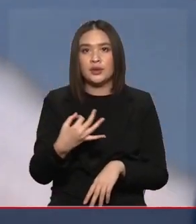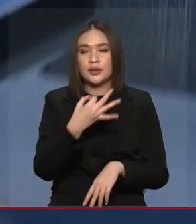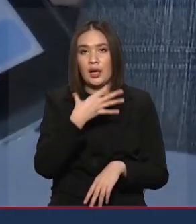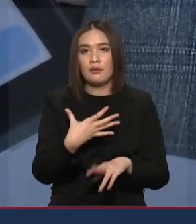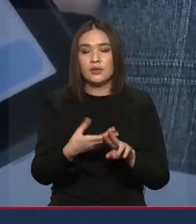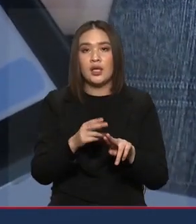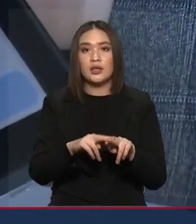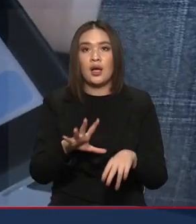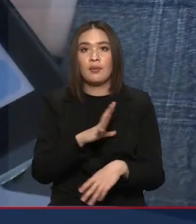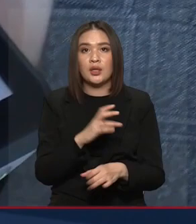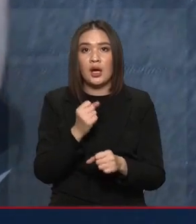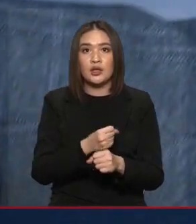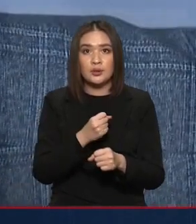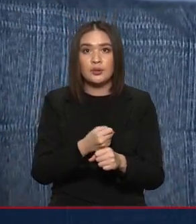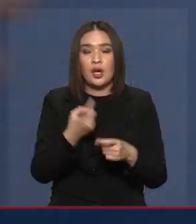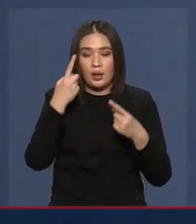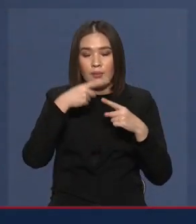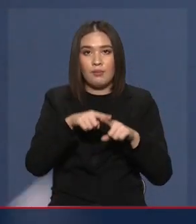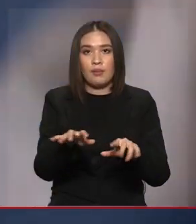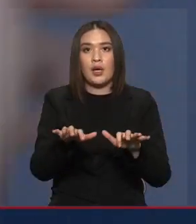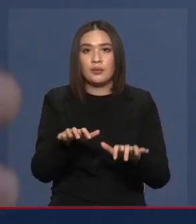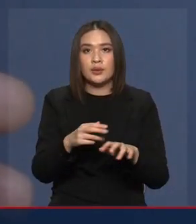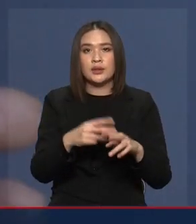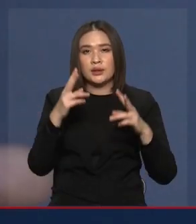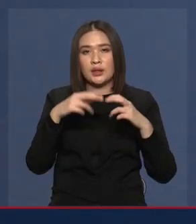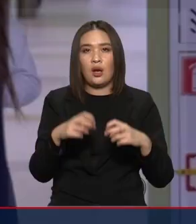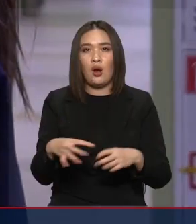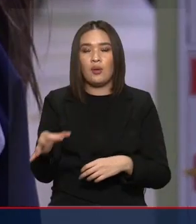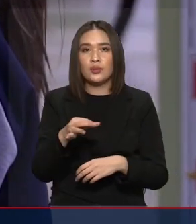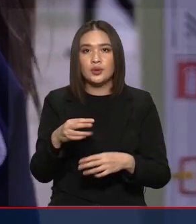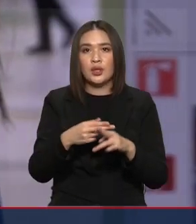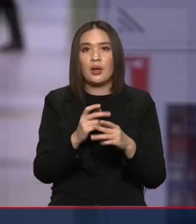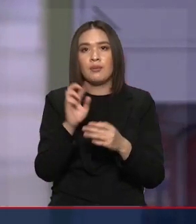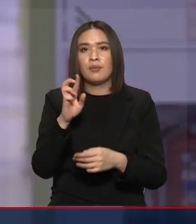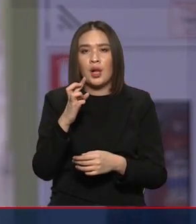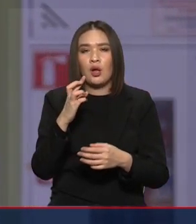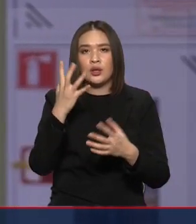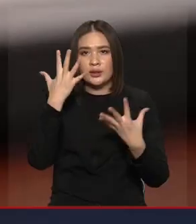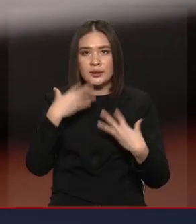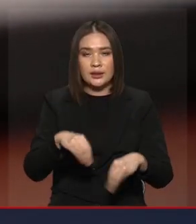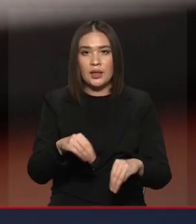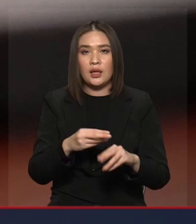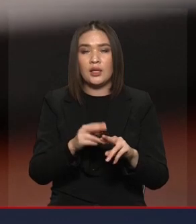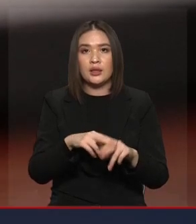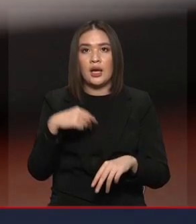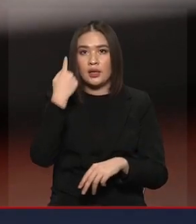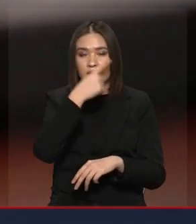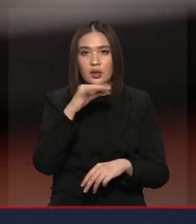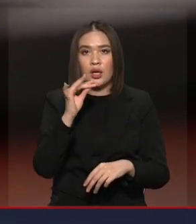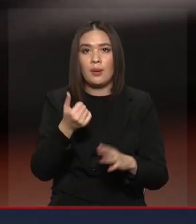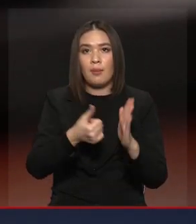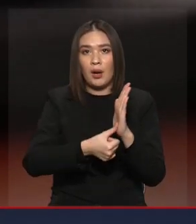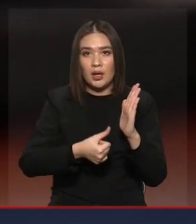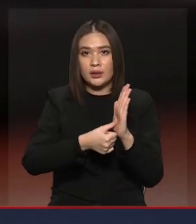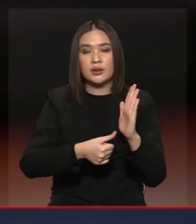разрабатывали систему отечественные программисты проводили исследования в области биометрии различных частей тела а именно лица и пальцев в итоге